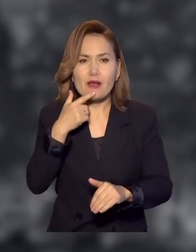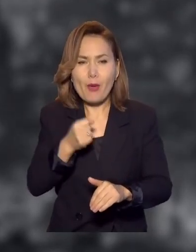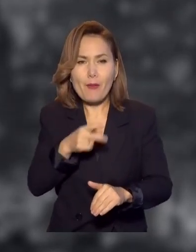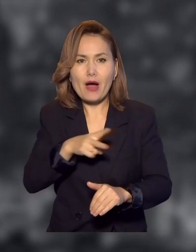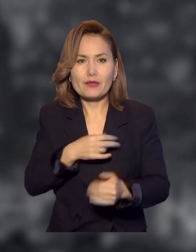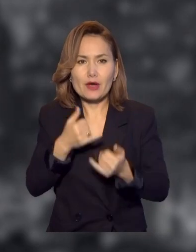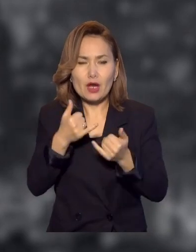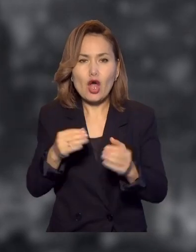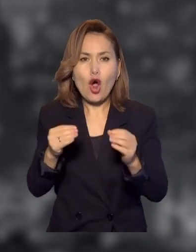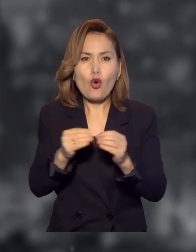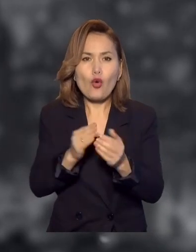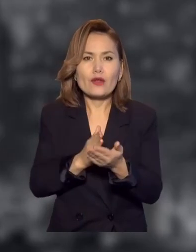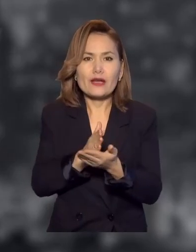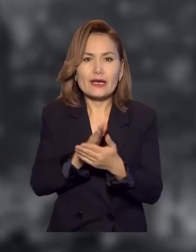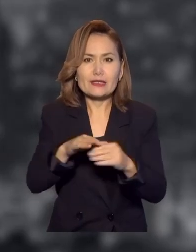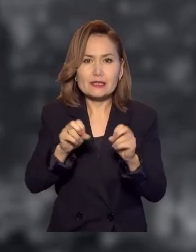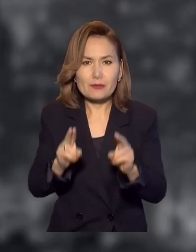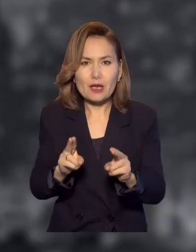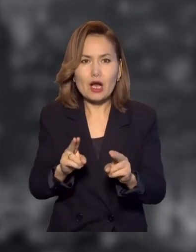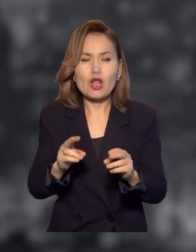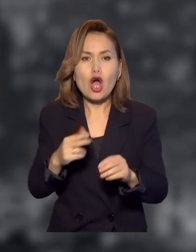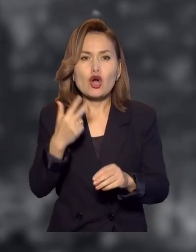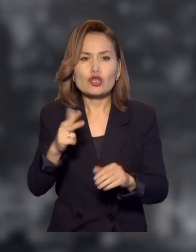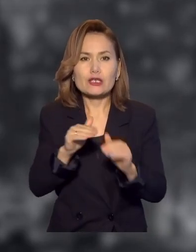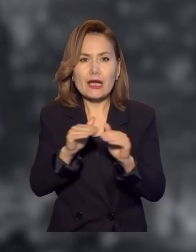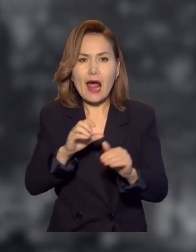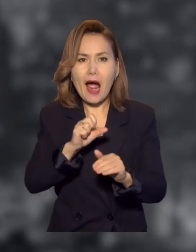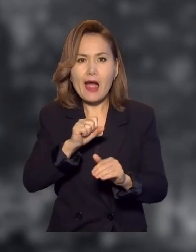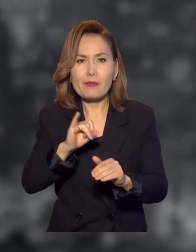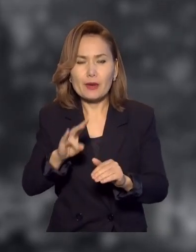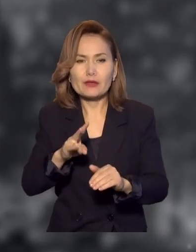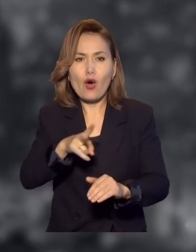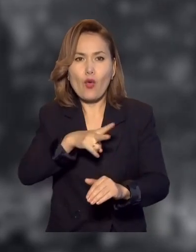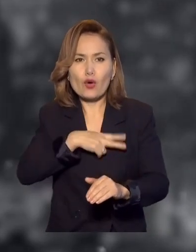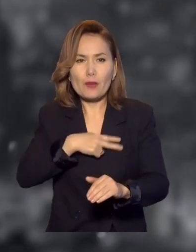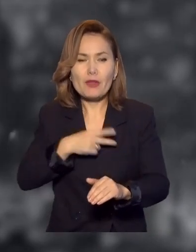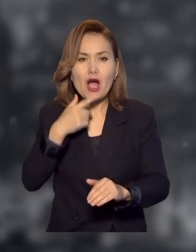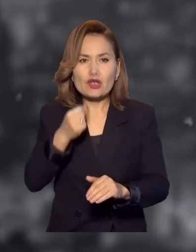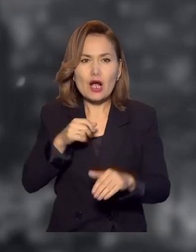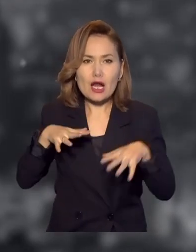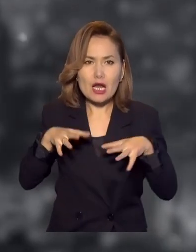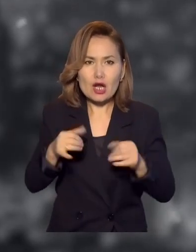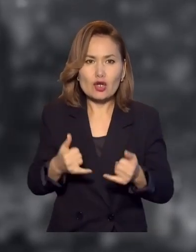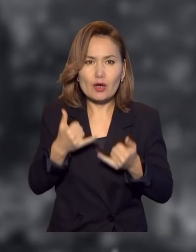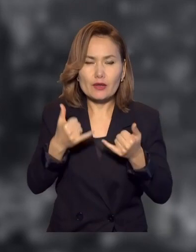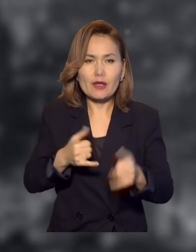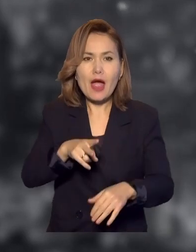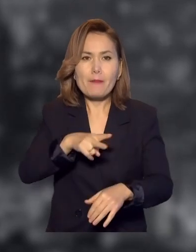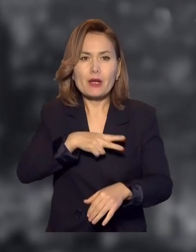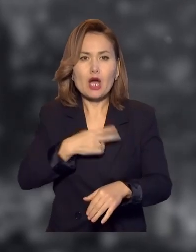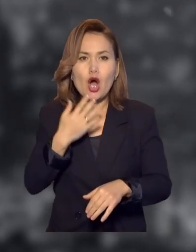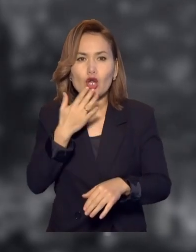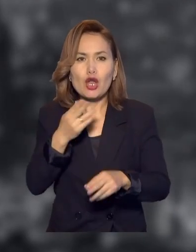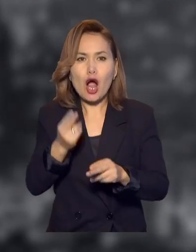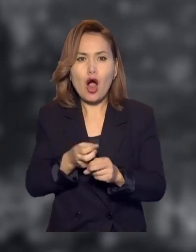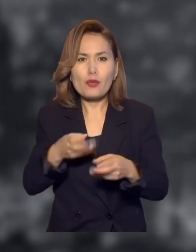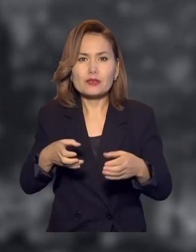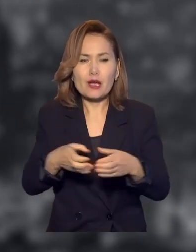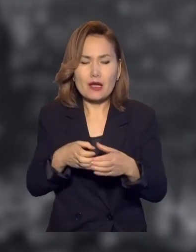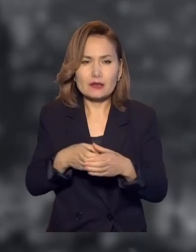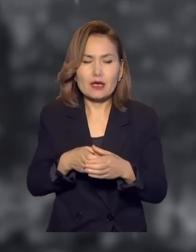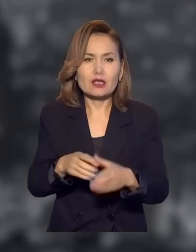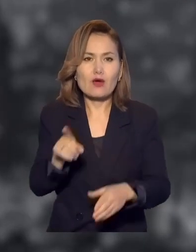10 қызметкер 3-ші дәрежелі айбын орденімен, жауынгерлік ерлігі үшін медалімен Ұлттық қауіпсіздік қызметінің кіші жедел